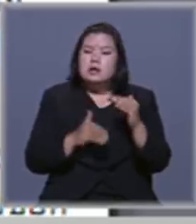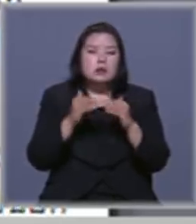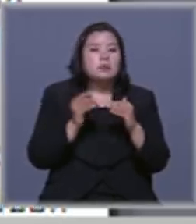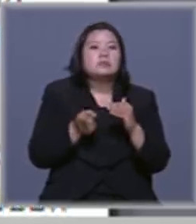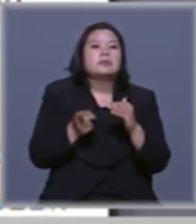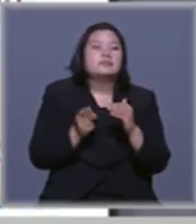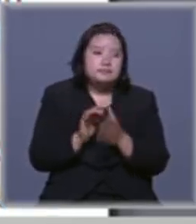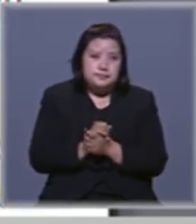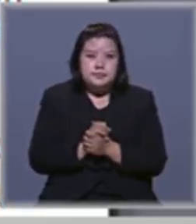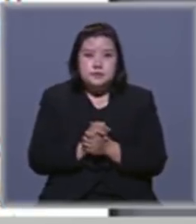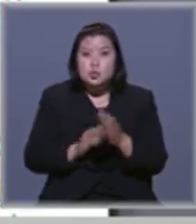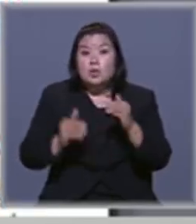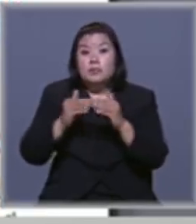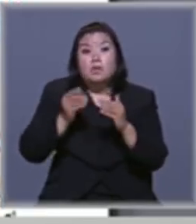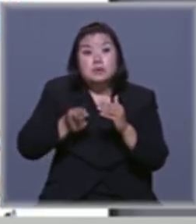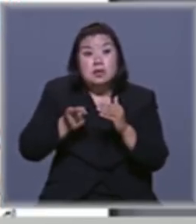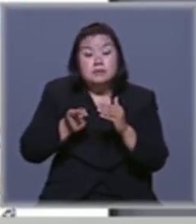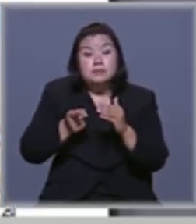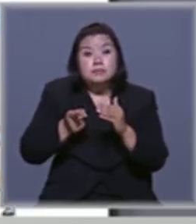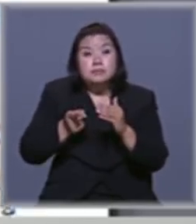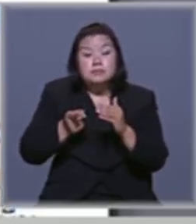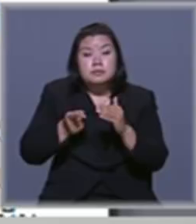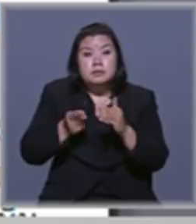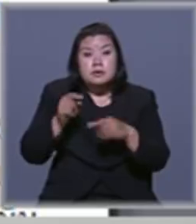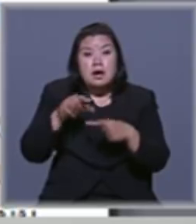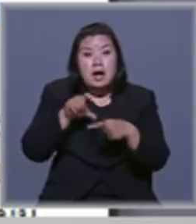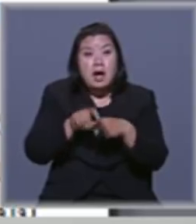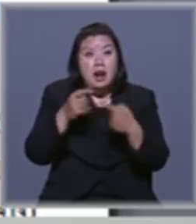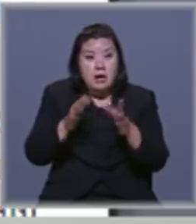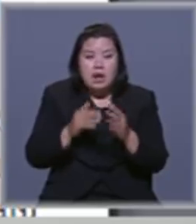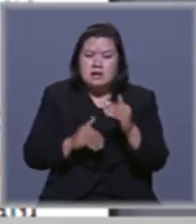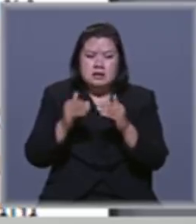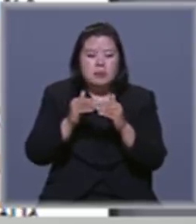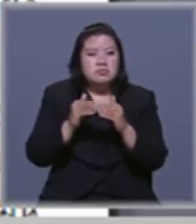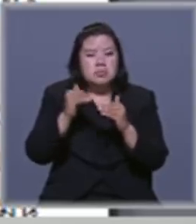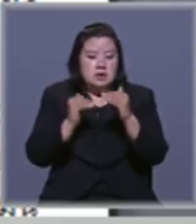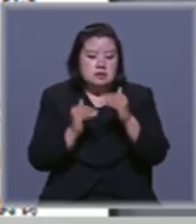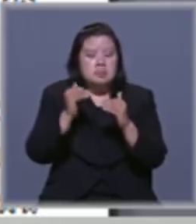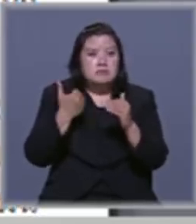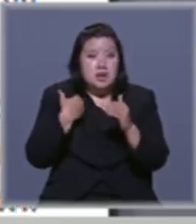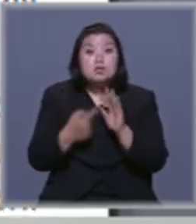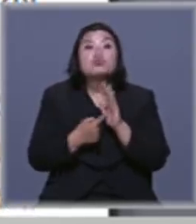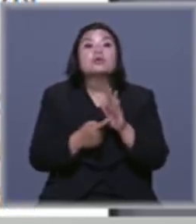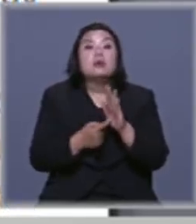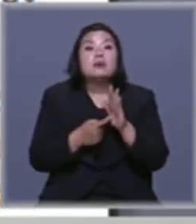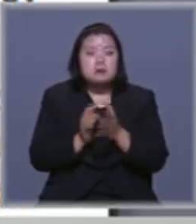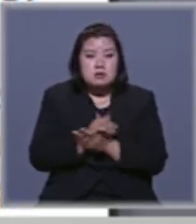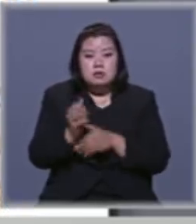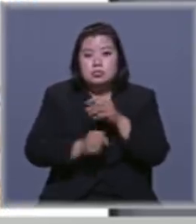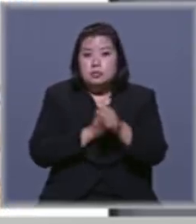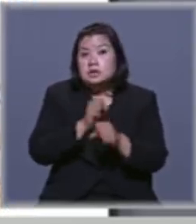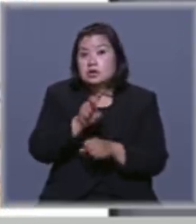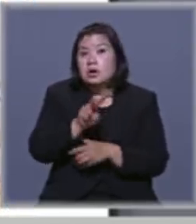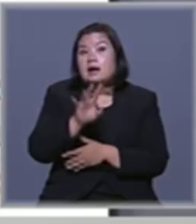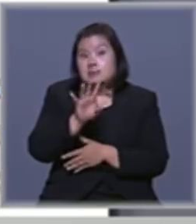มเนี่ยหมายถึงว่ามันเปอร์เซ็นต์มันไม่ได้เท่าเดิ ม หมายความว่าเมื่อปี54ผู้สมัคร